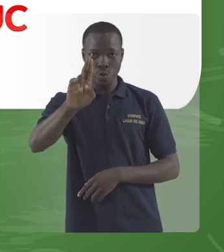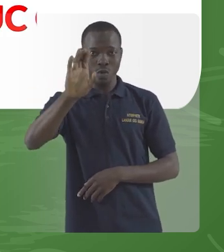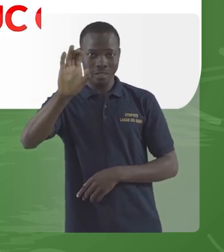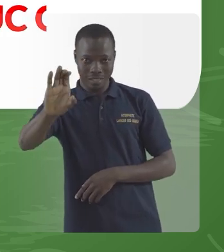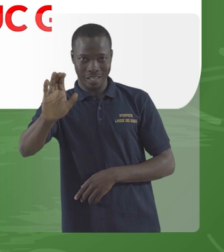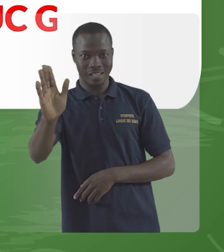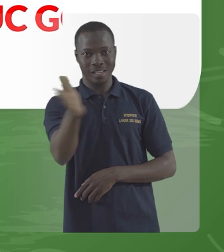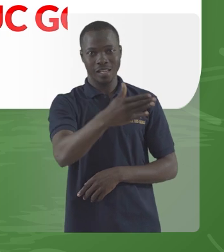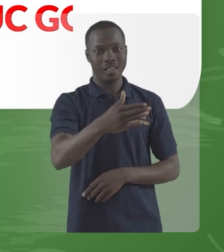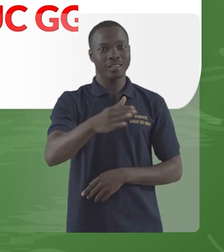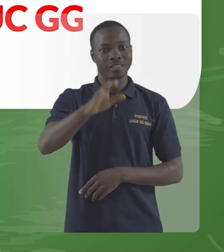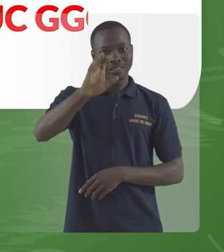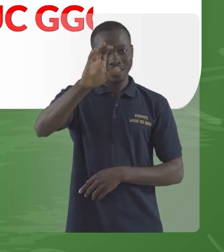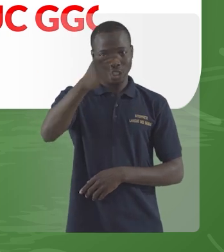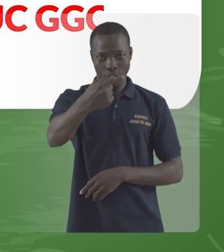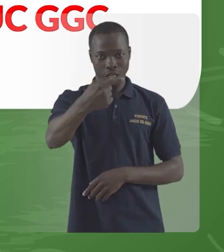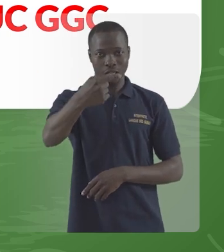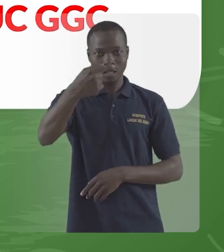CUC et enfin